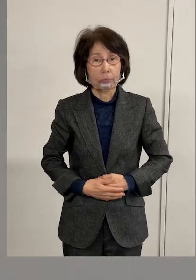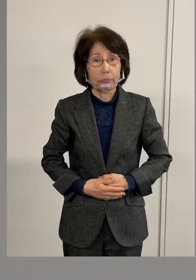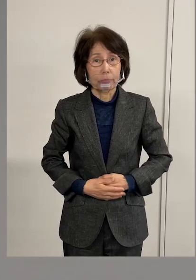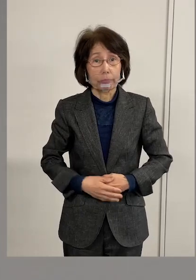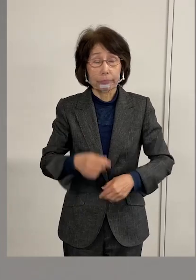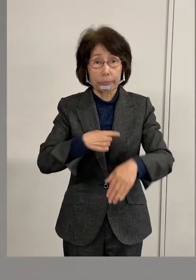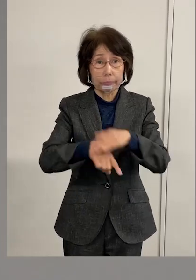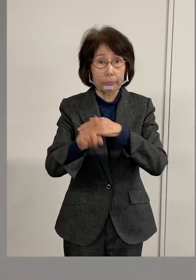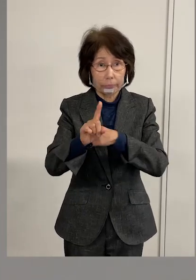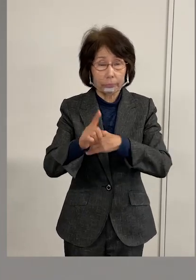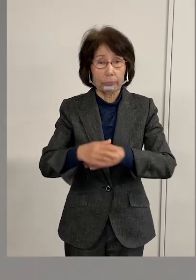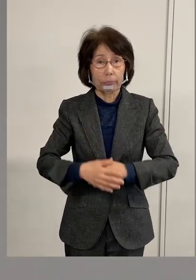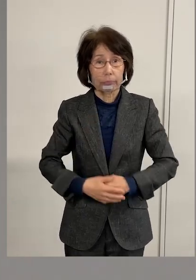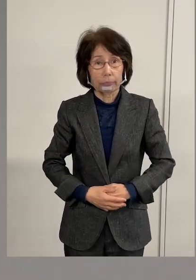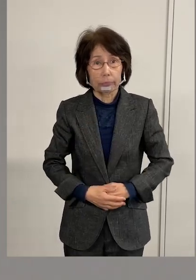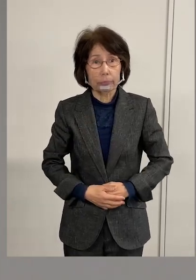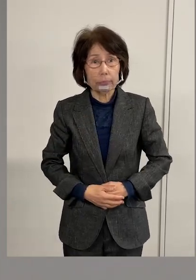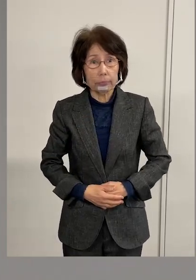言いますのも、